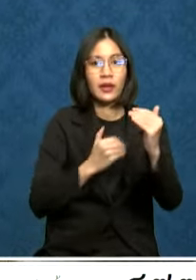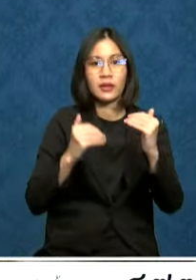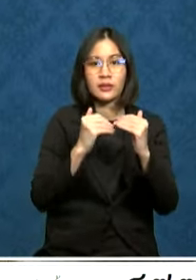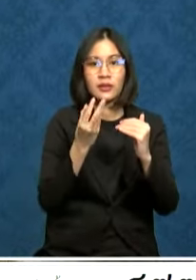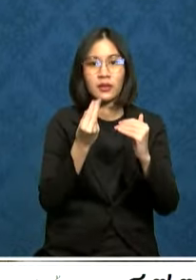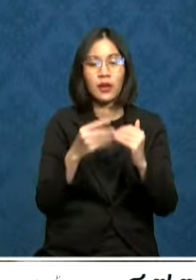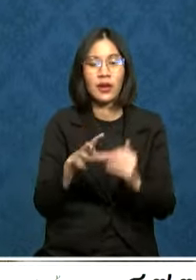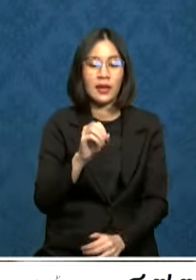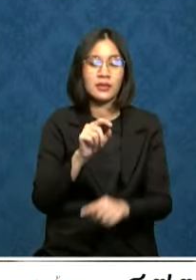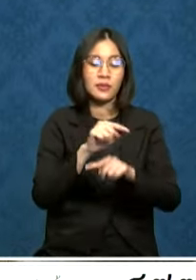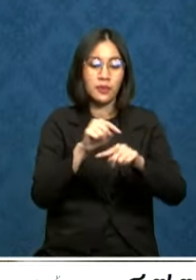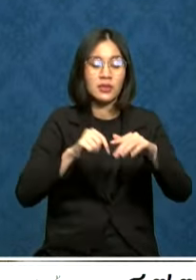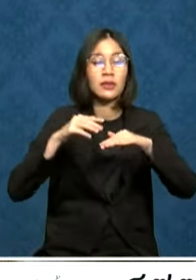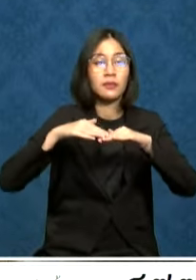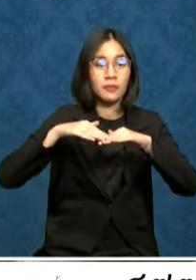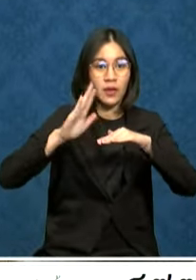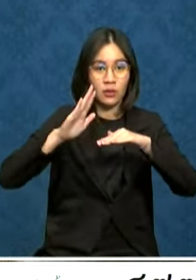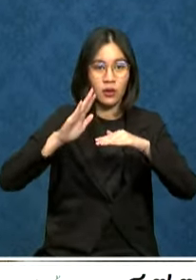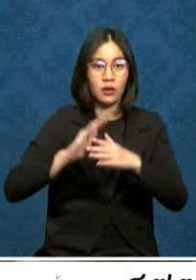มากกวา 50 ประเซ็ต์นะคะ